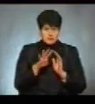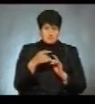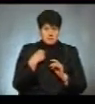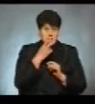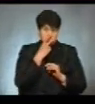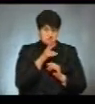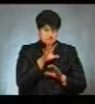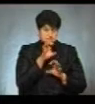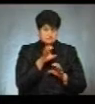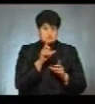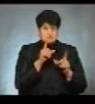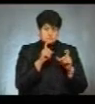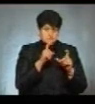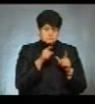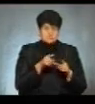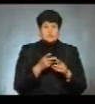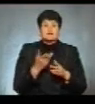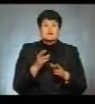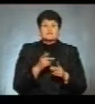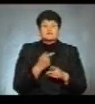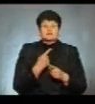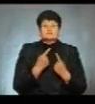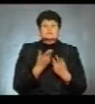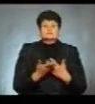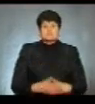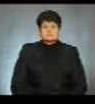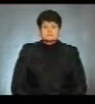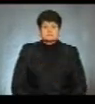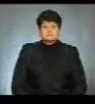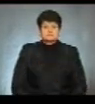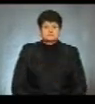звернення, як вони реагують на оголошення, ну і що кажуть з цього приводу.